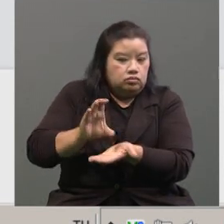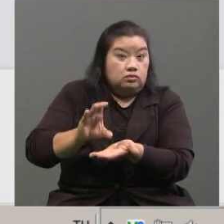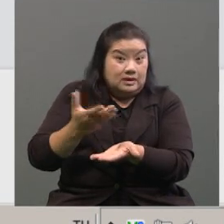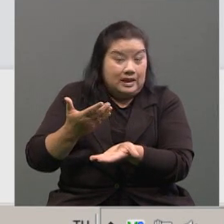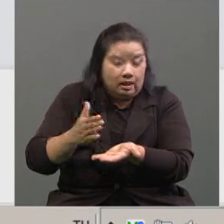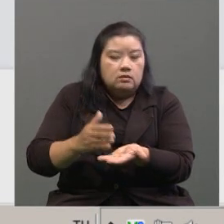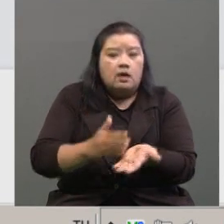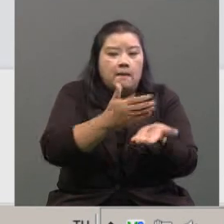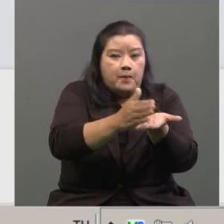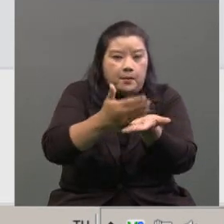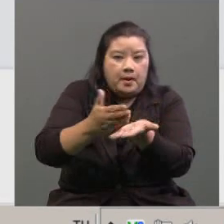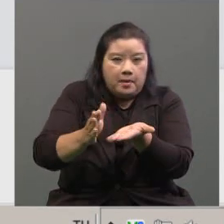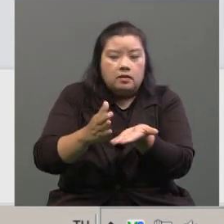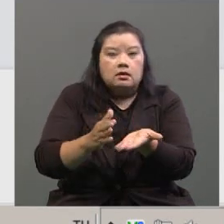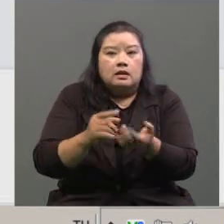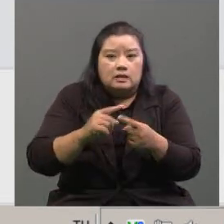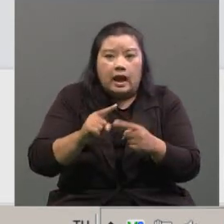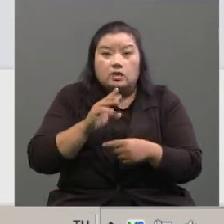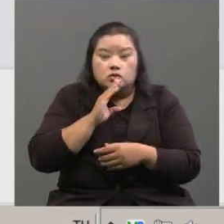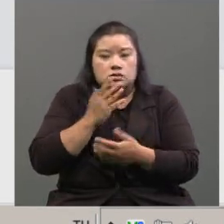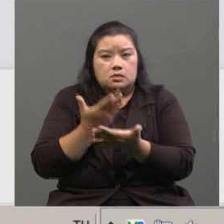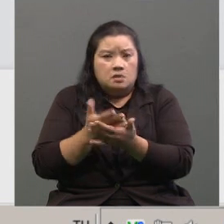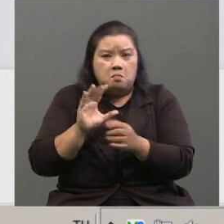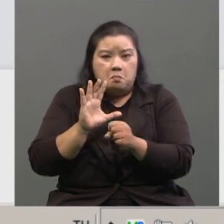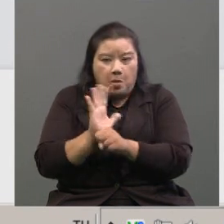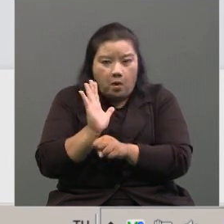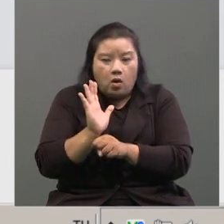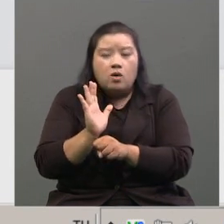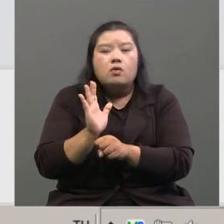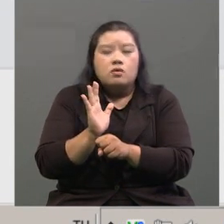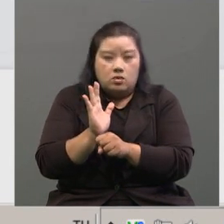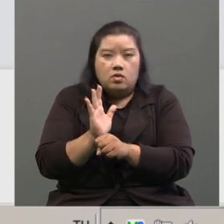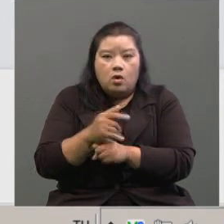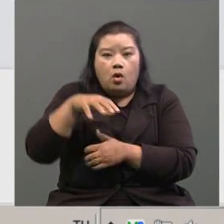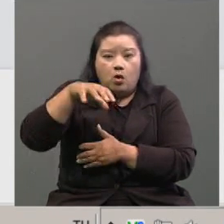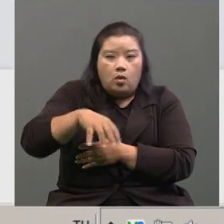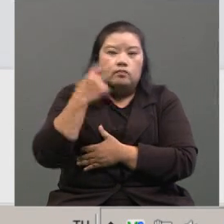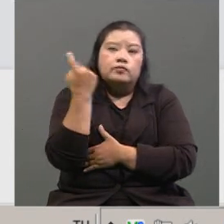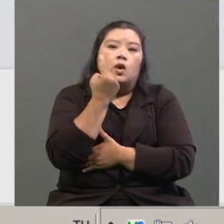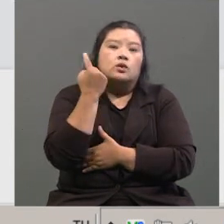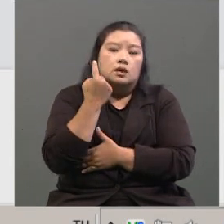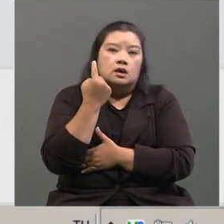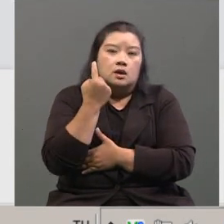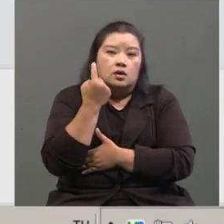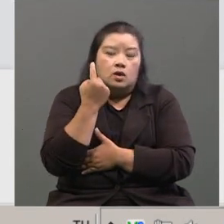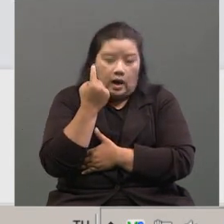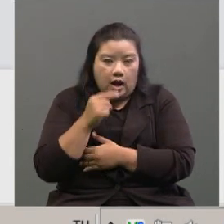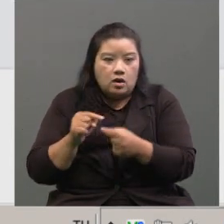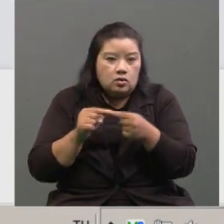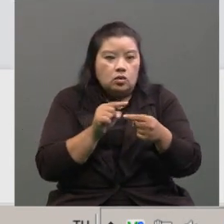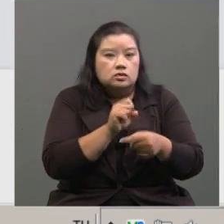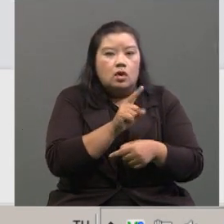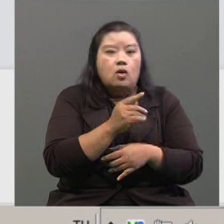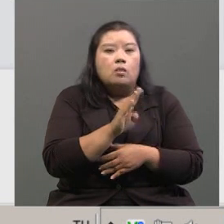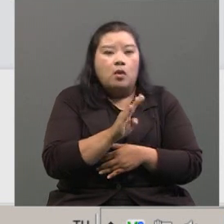ชด vàเจยใหกผู้บรโภคแต่ ถาเกิดเงินก้อนนี้ไม่พอกัคามสืหายทางกรมกทเที่ยวจะส่งเรื่องกลไปยสอขอบอรเพื่อฟ้อง